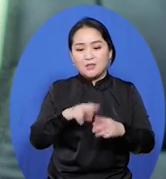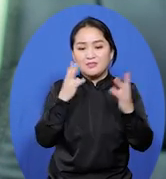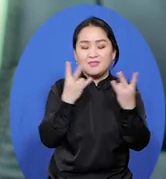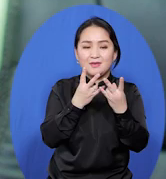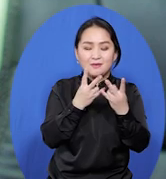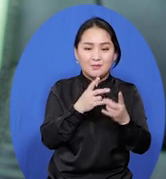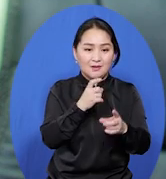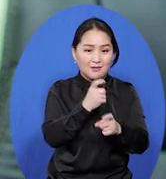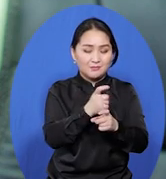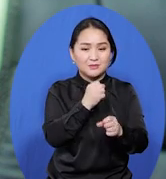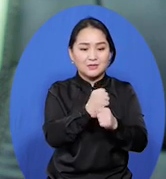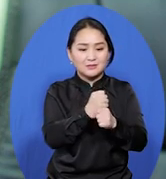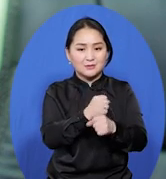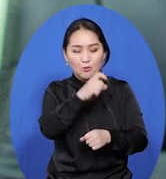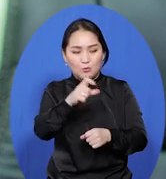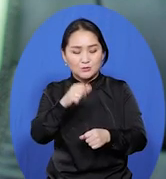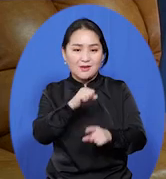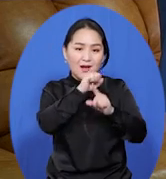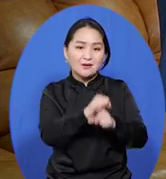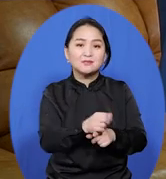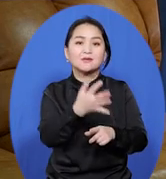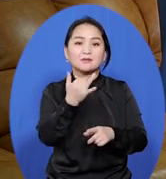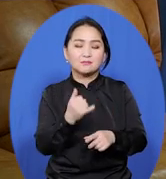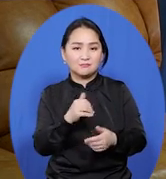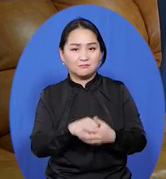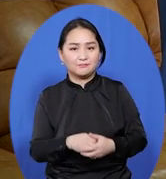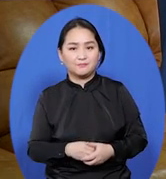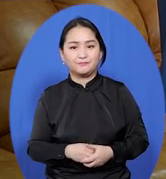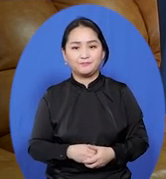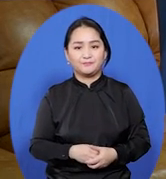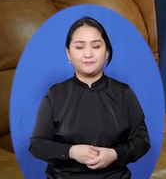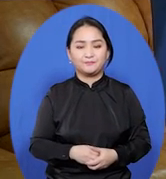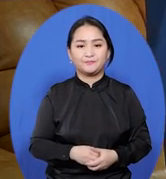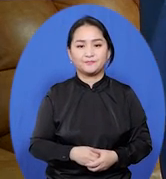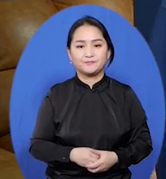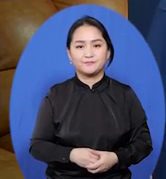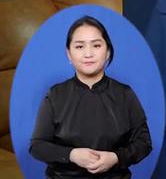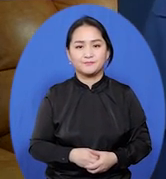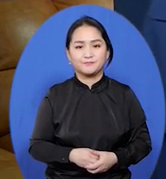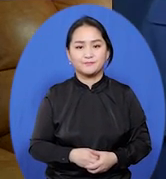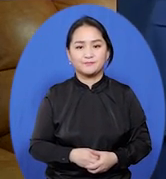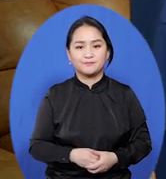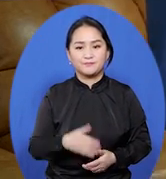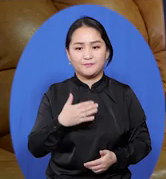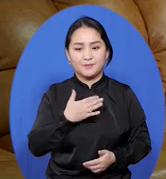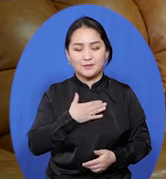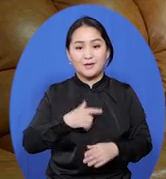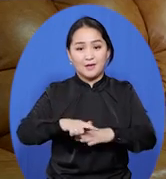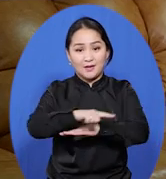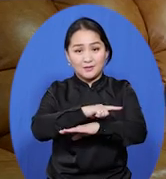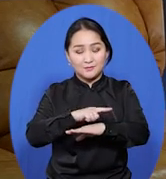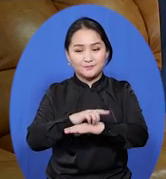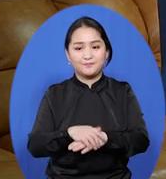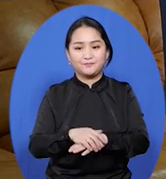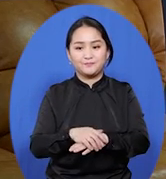ажиллаж байгаа албан хаагчдын ачаалал юу нэрэх байна? Хэдэн хүний бүрэлдэхүүнтэй ажиллаж байна танай газар? За манай